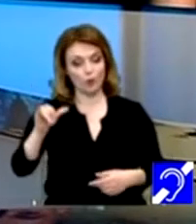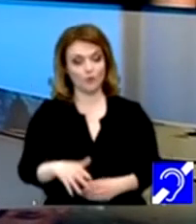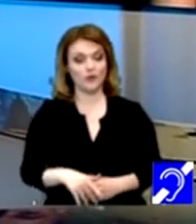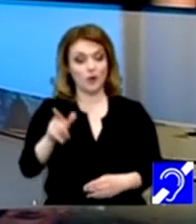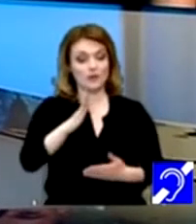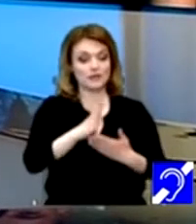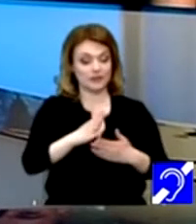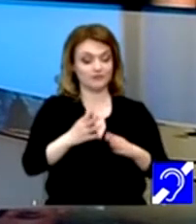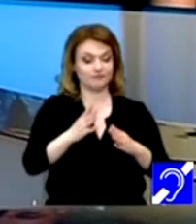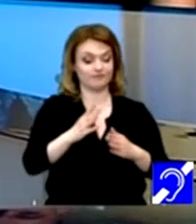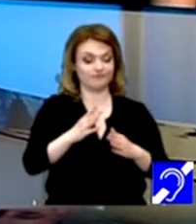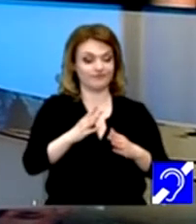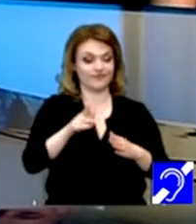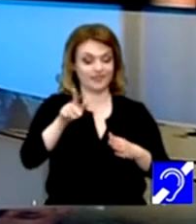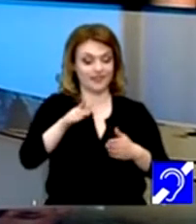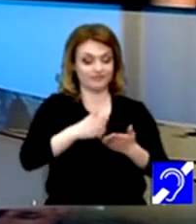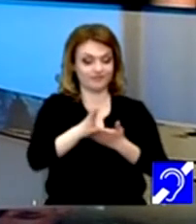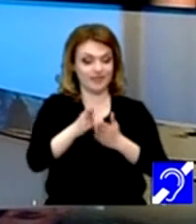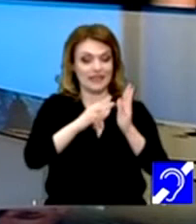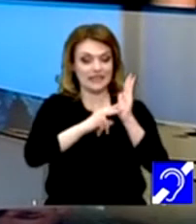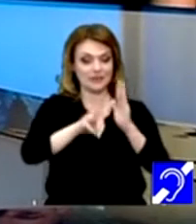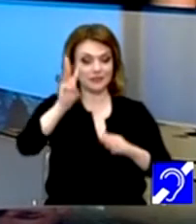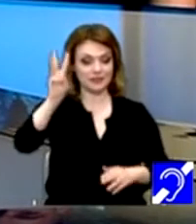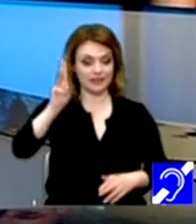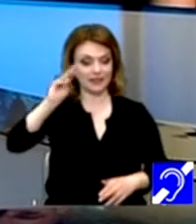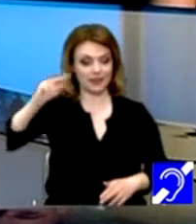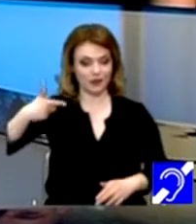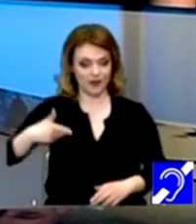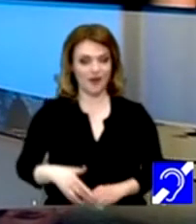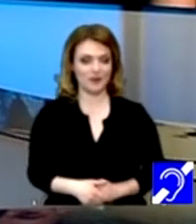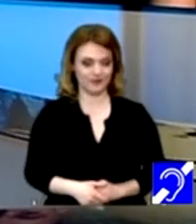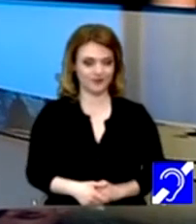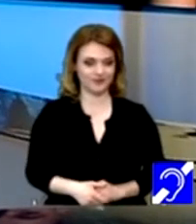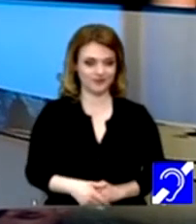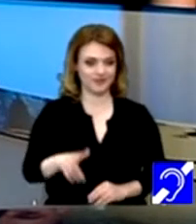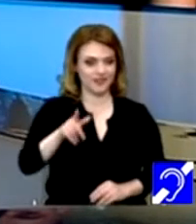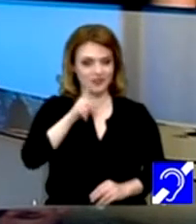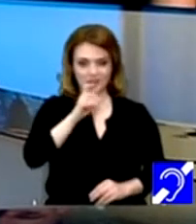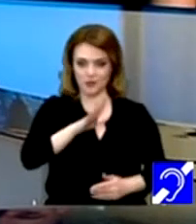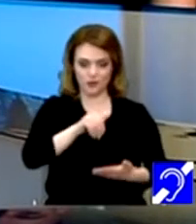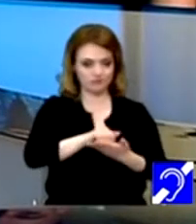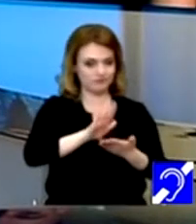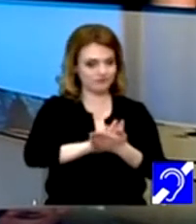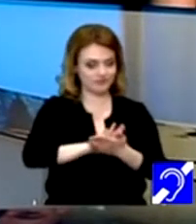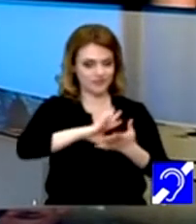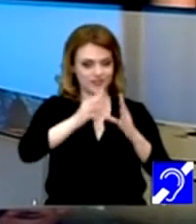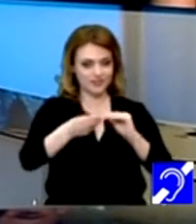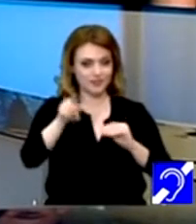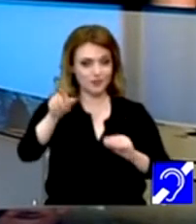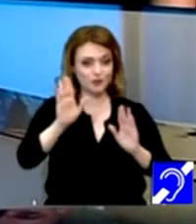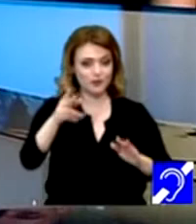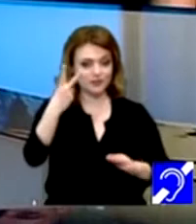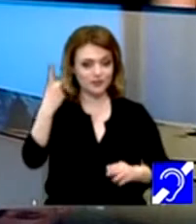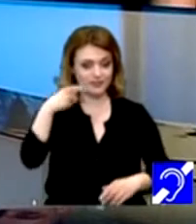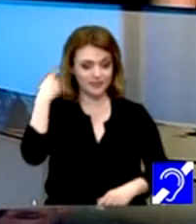categoria de greutate de 73 de kilograme. Este cea mai mare performanță înregistrată la seniori de sportivul de doar 21 de